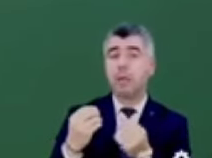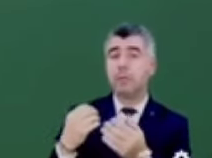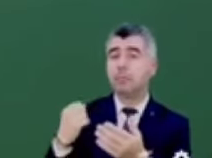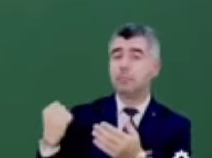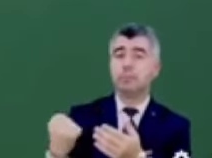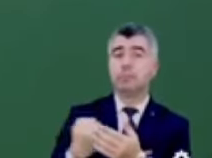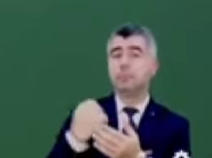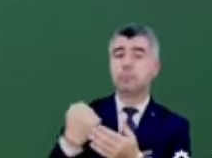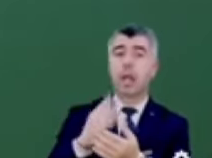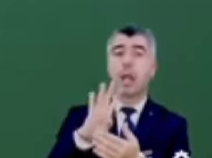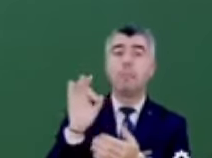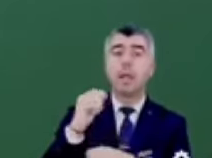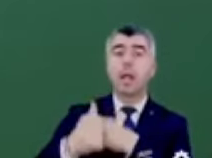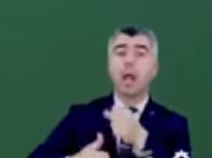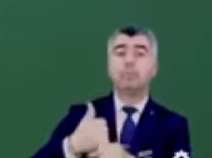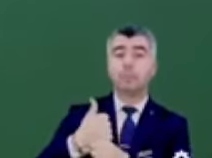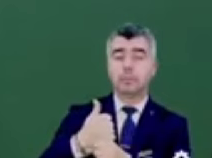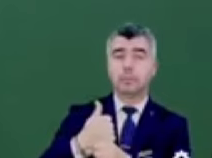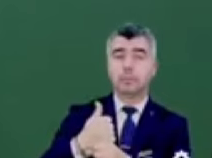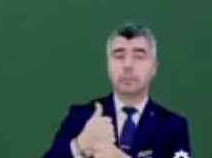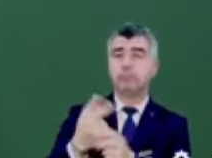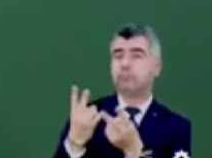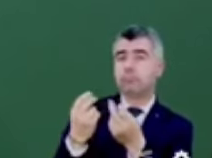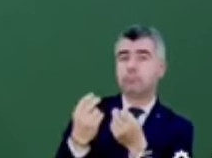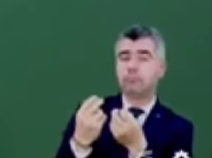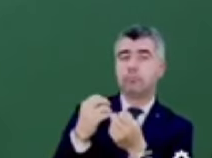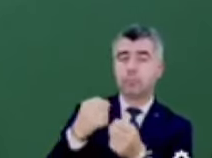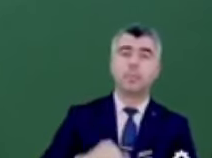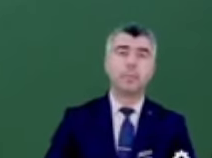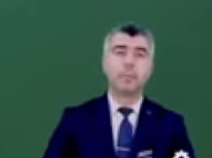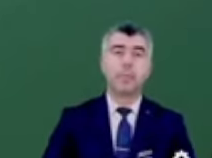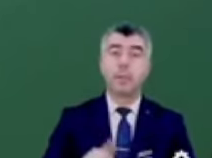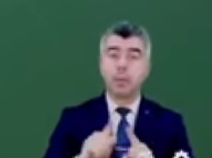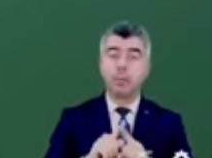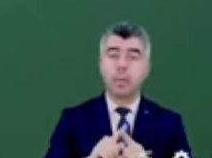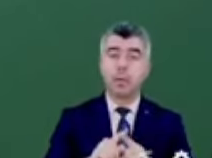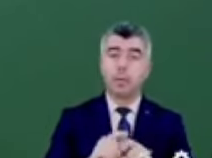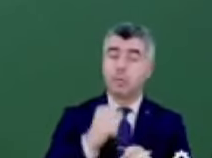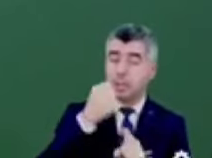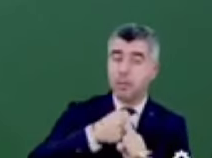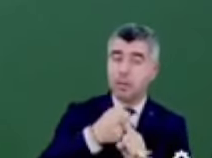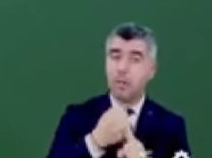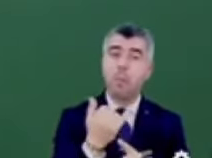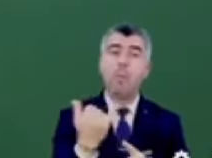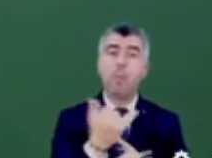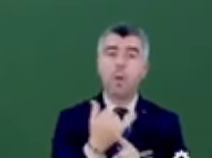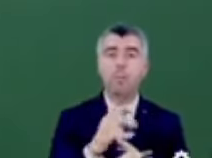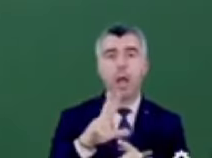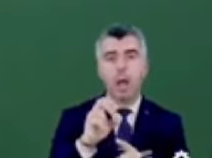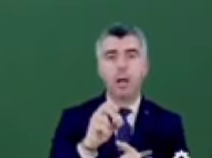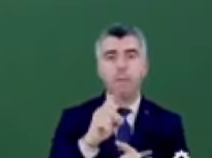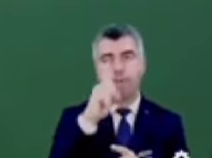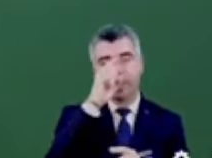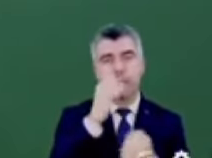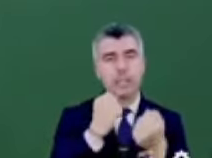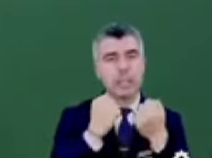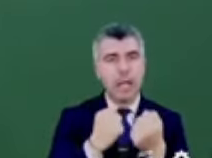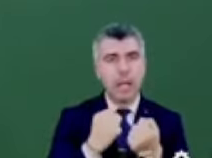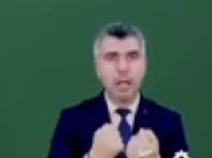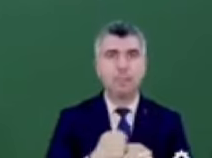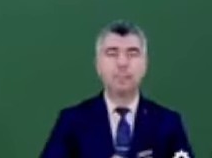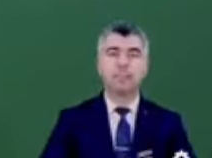اكثر من 40 سنه فاذا كان واحد المجهود جبار لاننا واعيين بالمعاناه ديالهم وحاسين